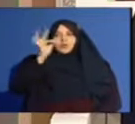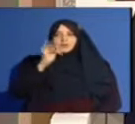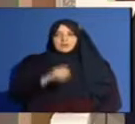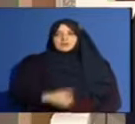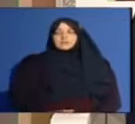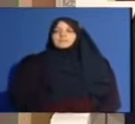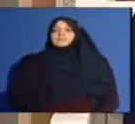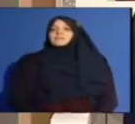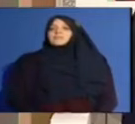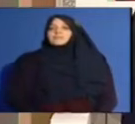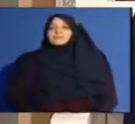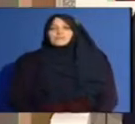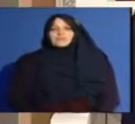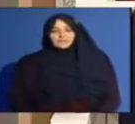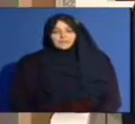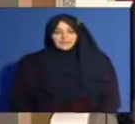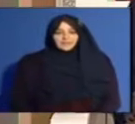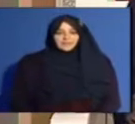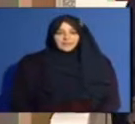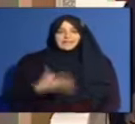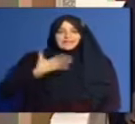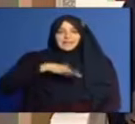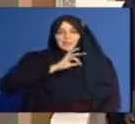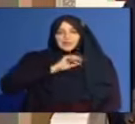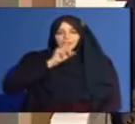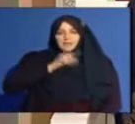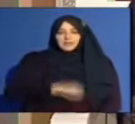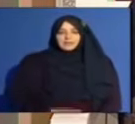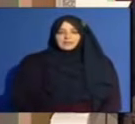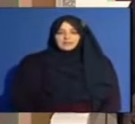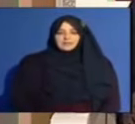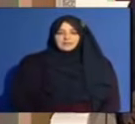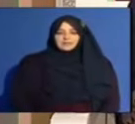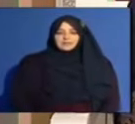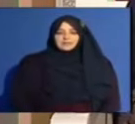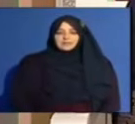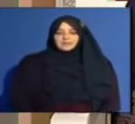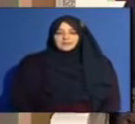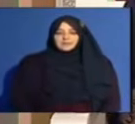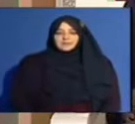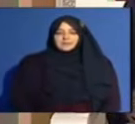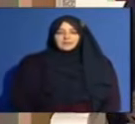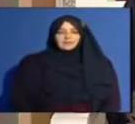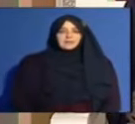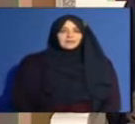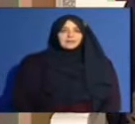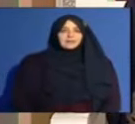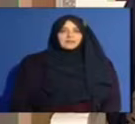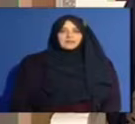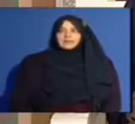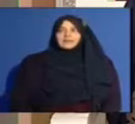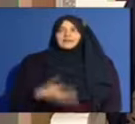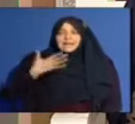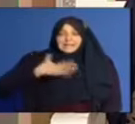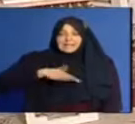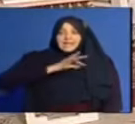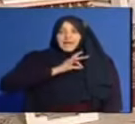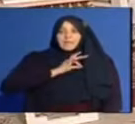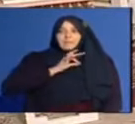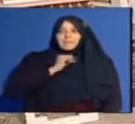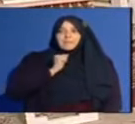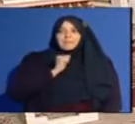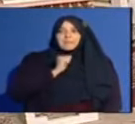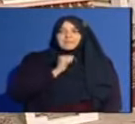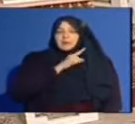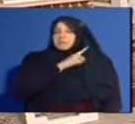الكريمة. عليكم السلام. السلام عليكم زكية. الو، السلام عليكم زكية،